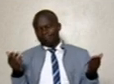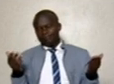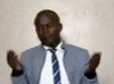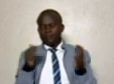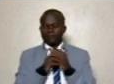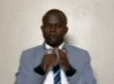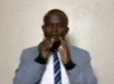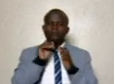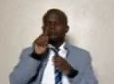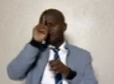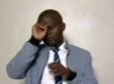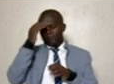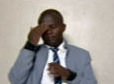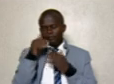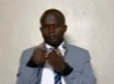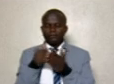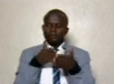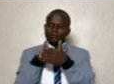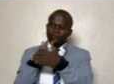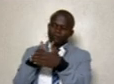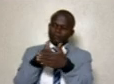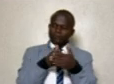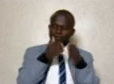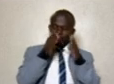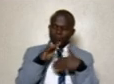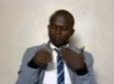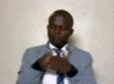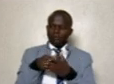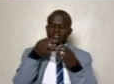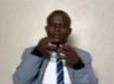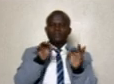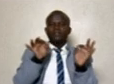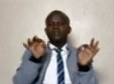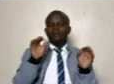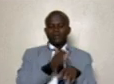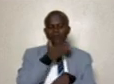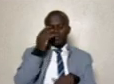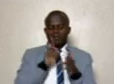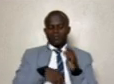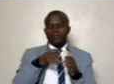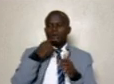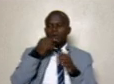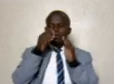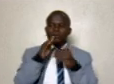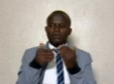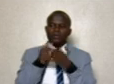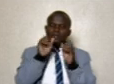ndetse umuntu yanakibaza ese kubera iki bazitira umuntu ku iyo freedom bayikoreraho iki yo kuba umuntu